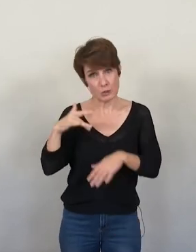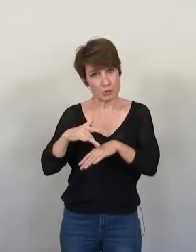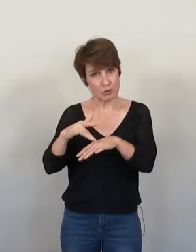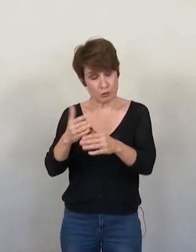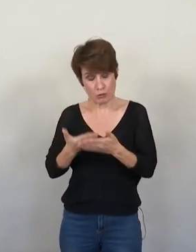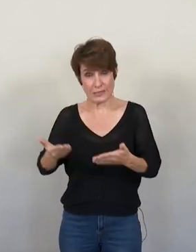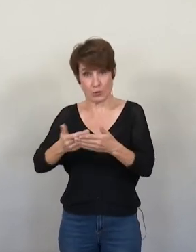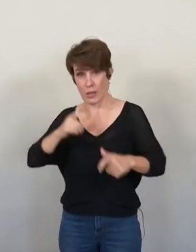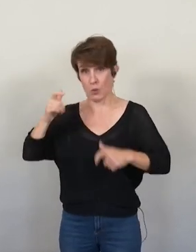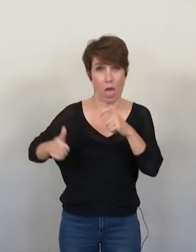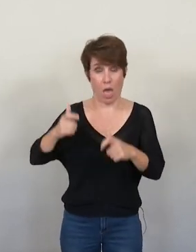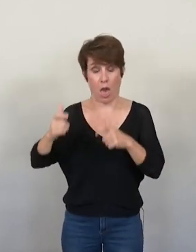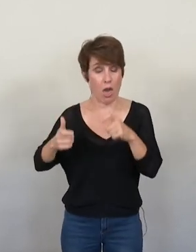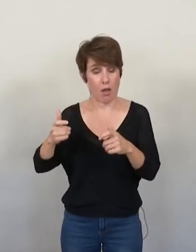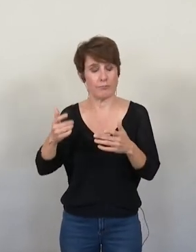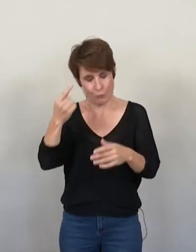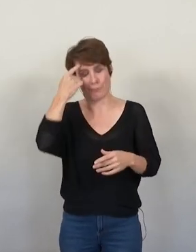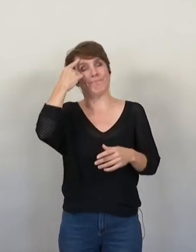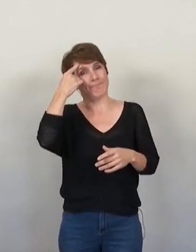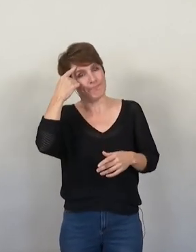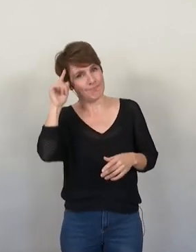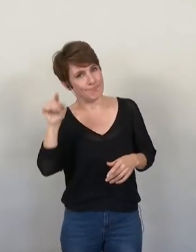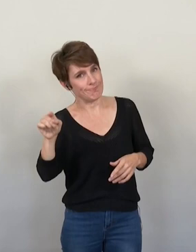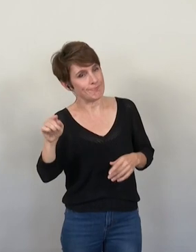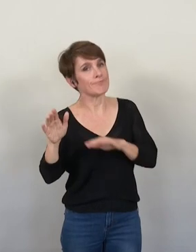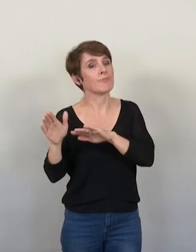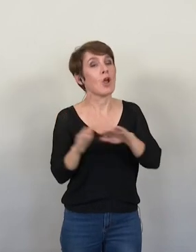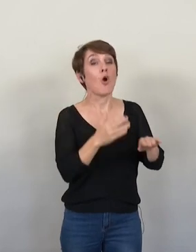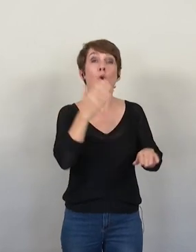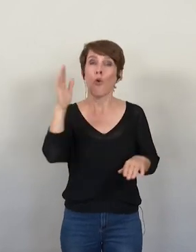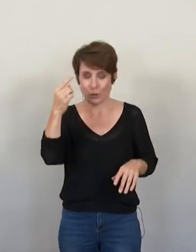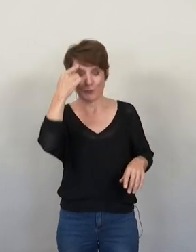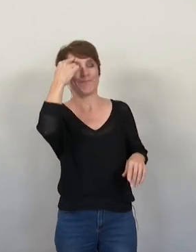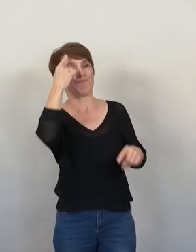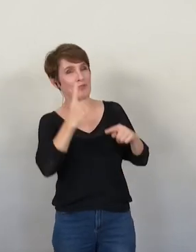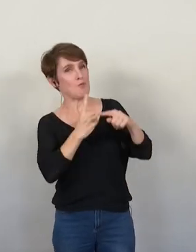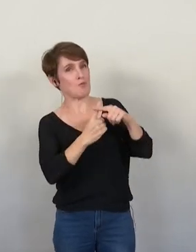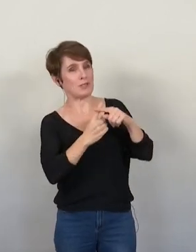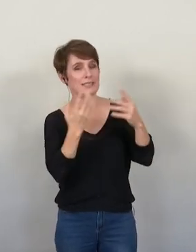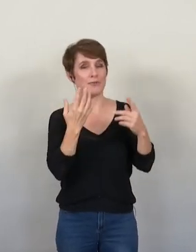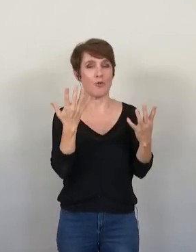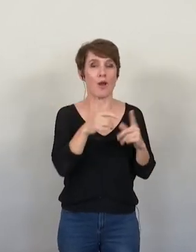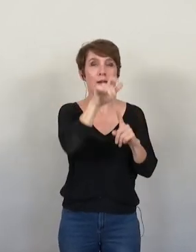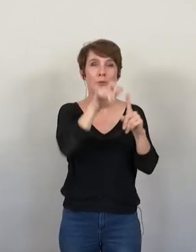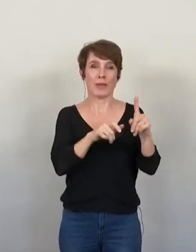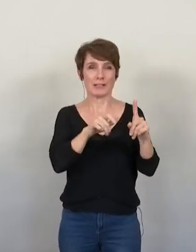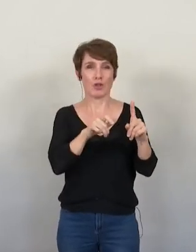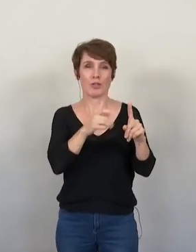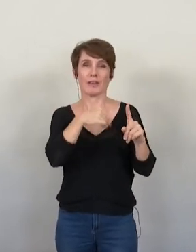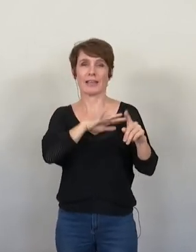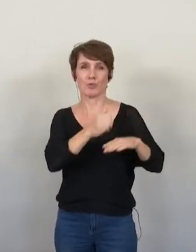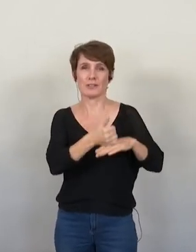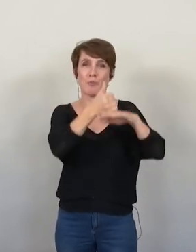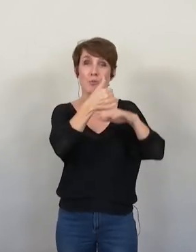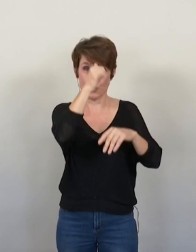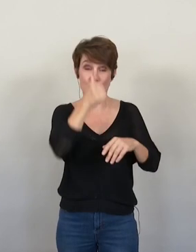quotidien et une pensée plus réjouissante celle-là à notre conservateur depuis plus de 20 ans guitato qui